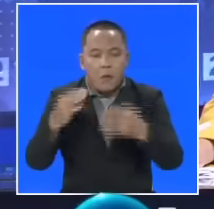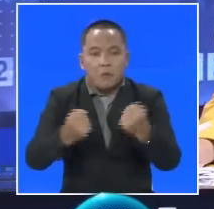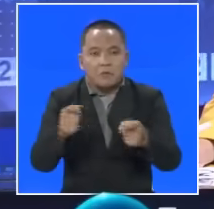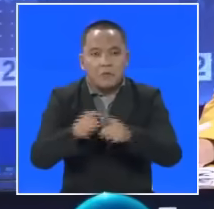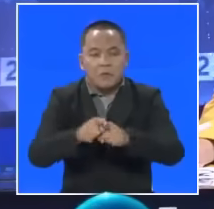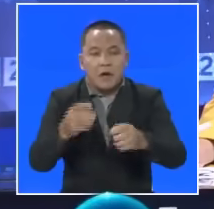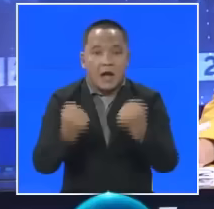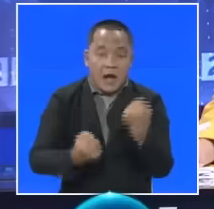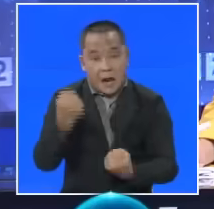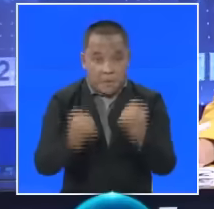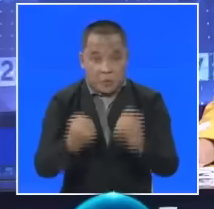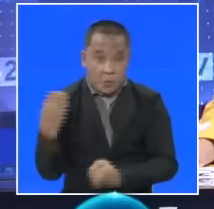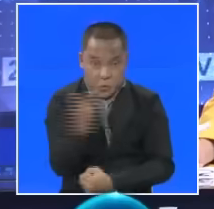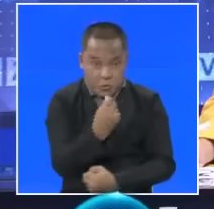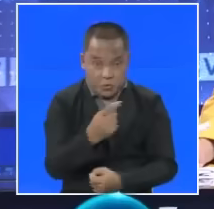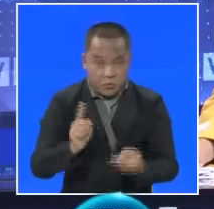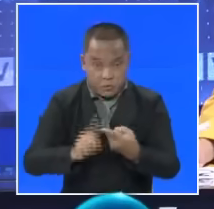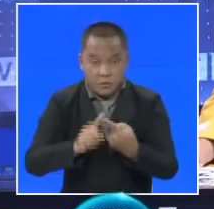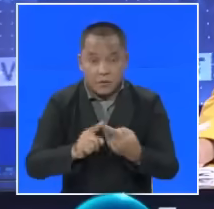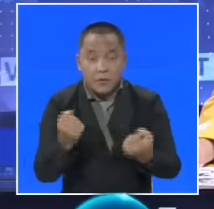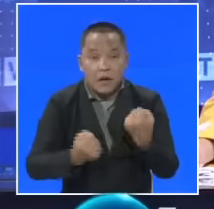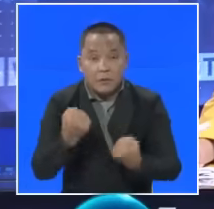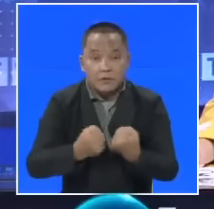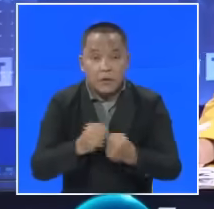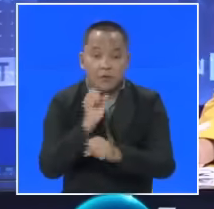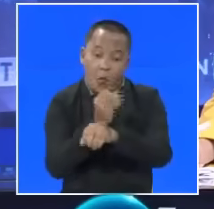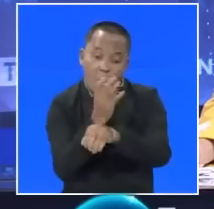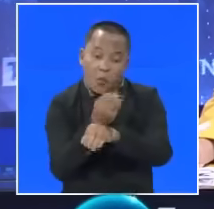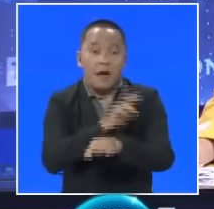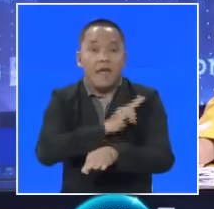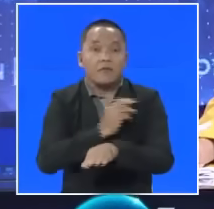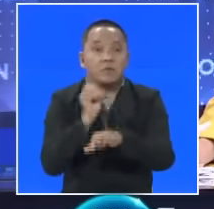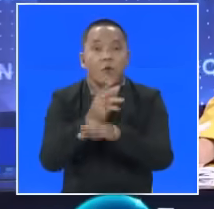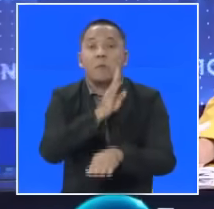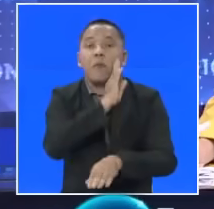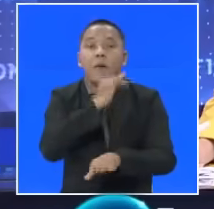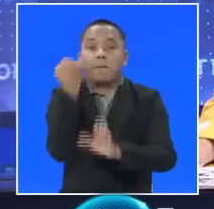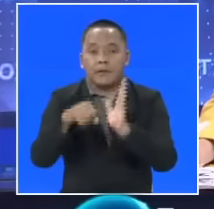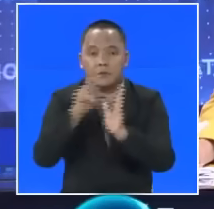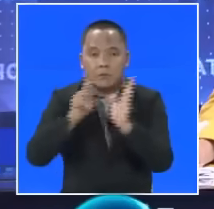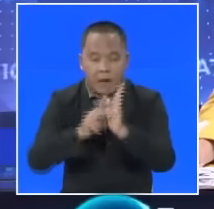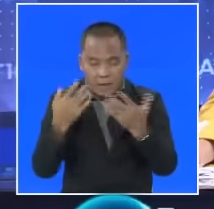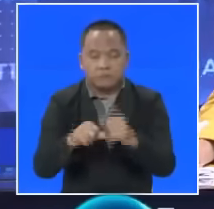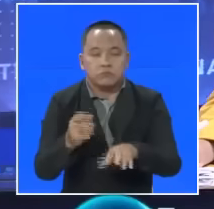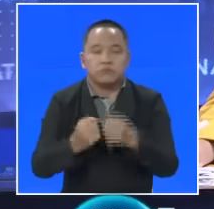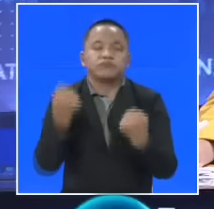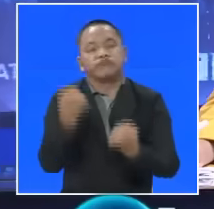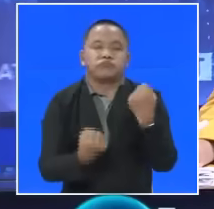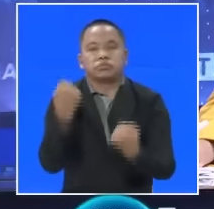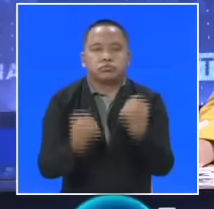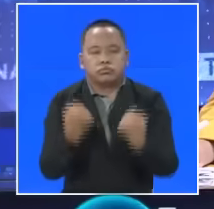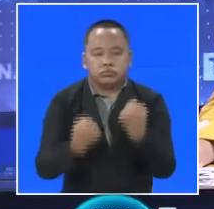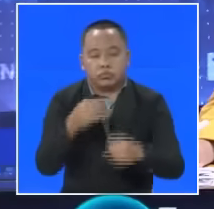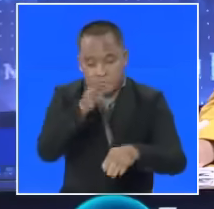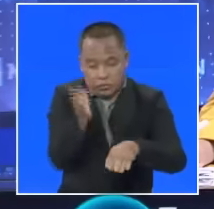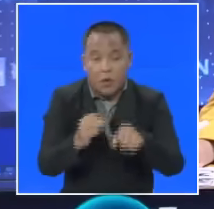อกเหนือจากขับรถเร็วไม่พอเขายังมีการเปิดไซเรนด้วยเป็นไซเรนเถื่อนนะคะจากนั้นเนี่ยก็ขับรถยนต์รถกระบ